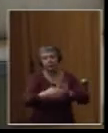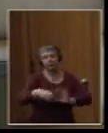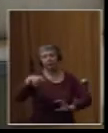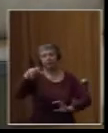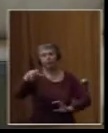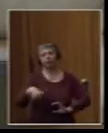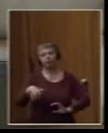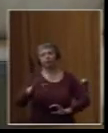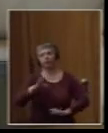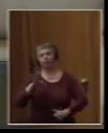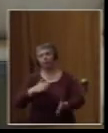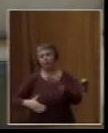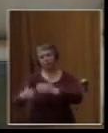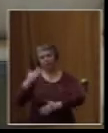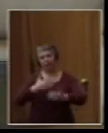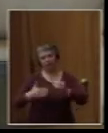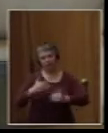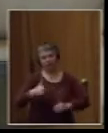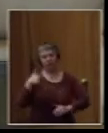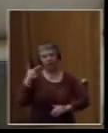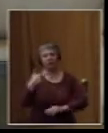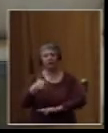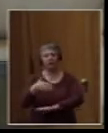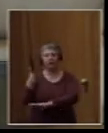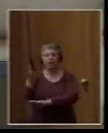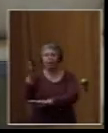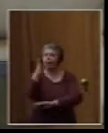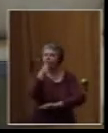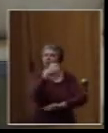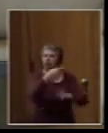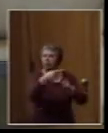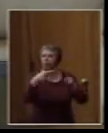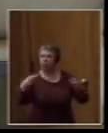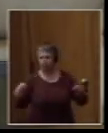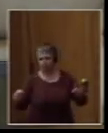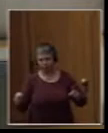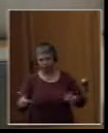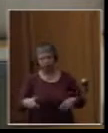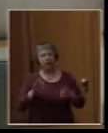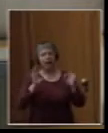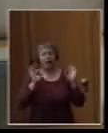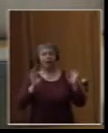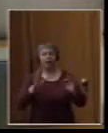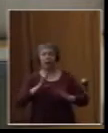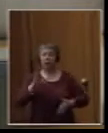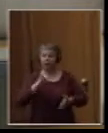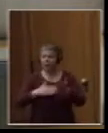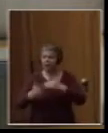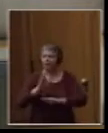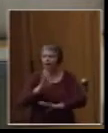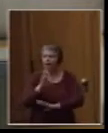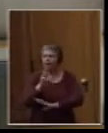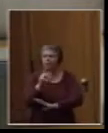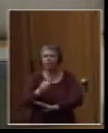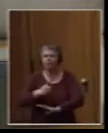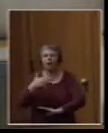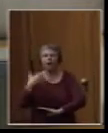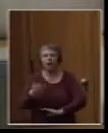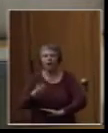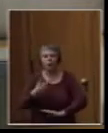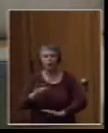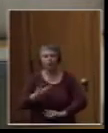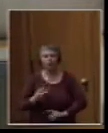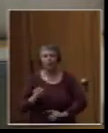μέλος. Όπως γνωρίζουμε, τα άτομα με αναπηρίες βρίσκονται αντιμέτωποι με ένα πλήθος προκλήσεων στην καθημερινή τη ζωή και με πολλαπλές